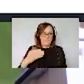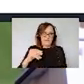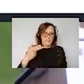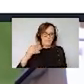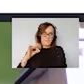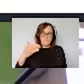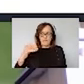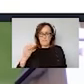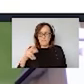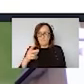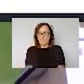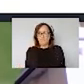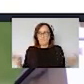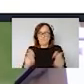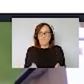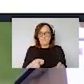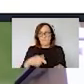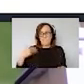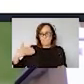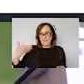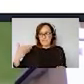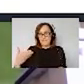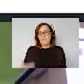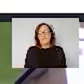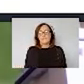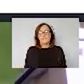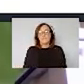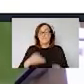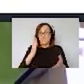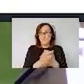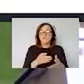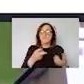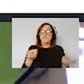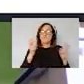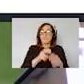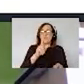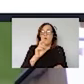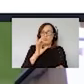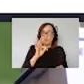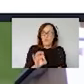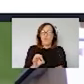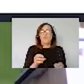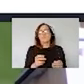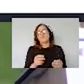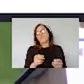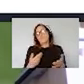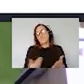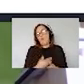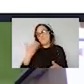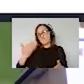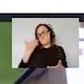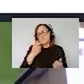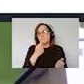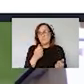kiedy ja wytwarzam nową prezentację, zalogowałam się, założyłam konto, nowa prezentacja, znowu wpiszę